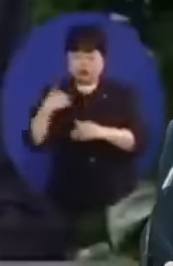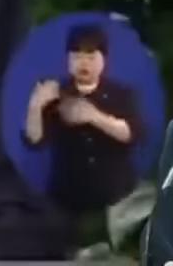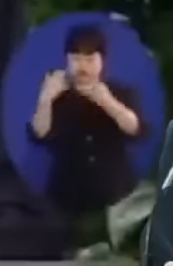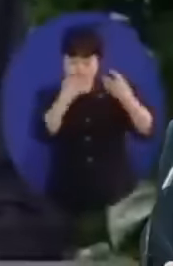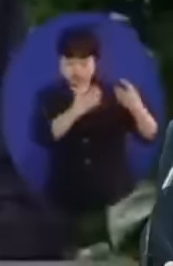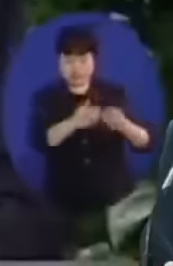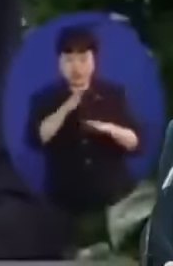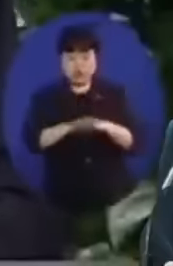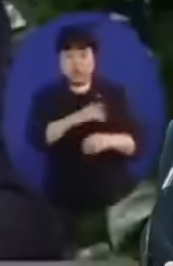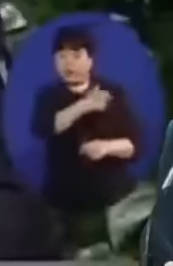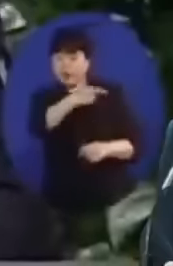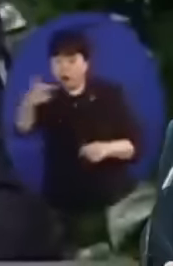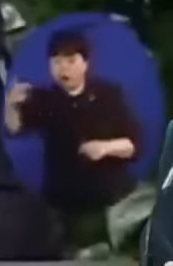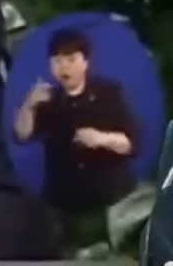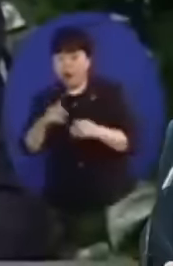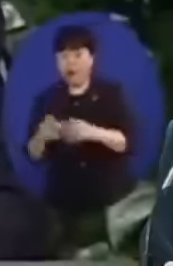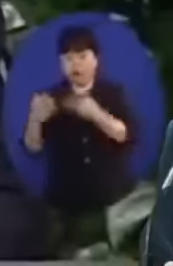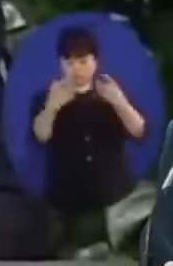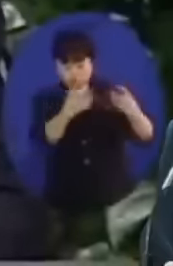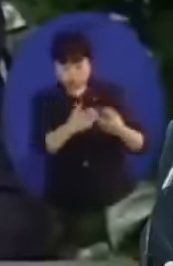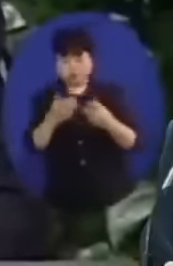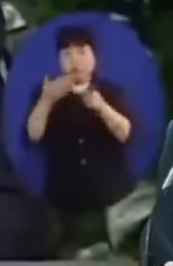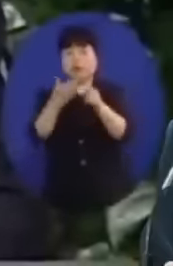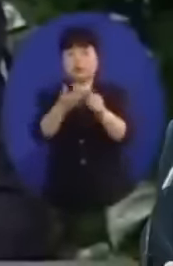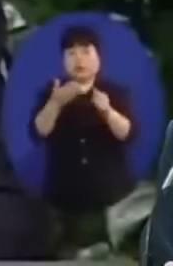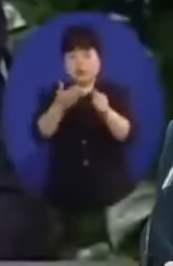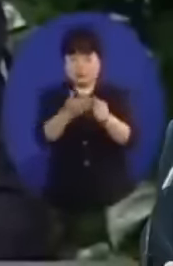손이 크셔서 넘치게 해주시지.